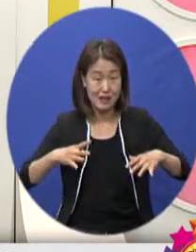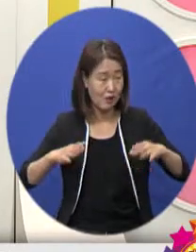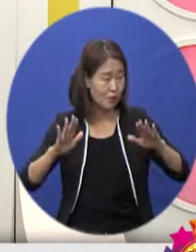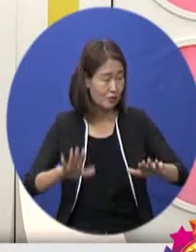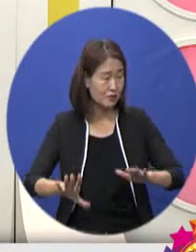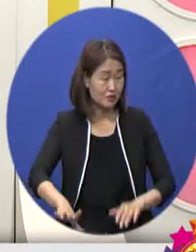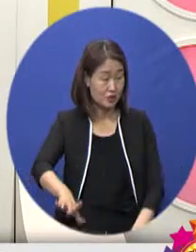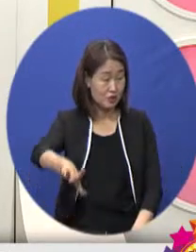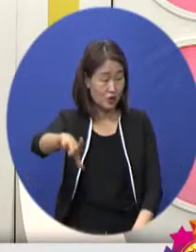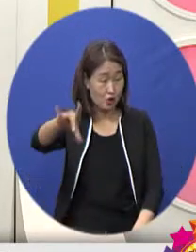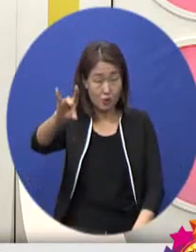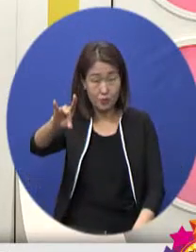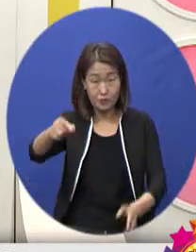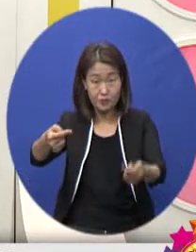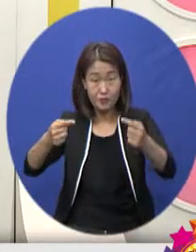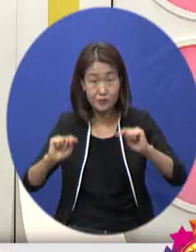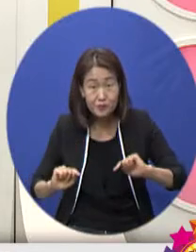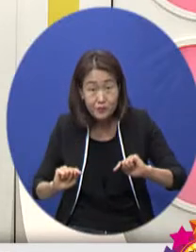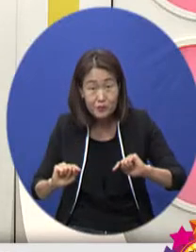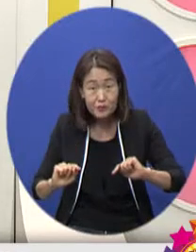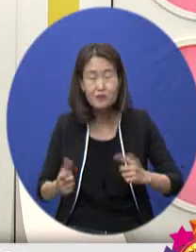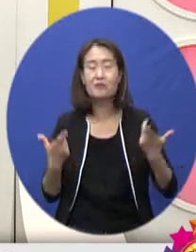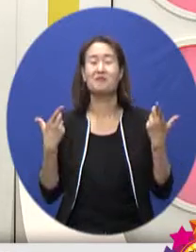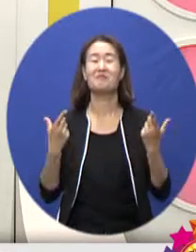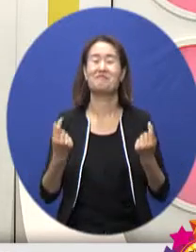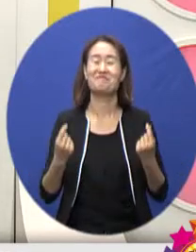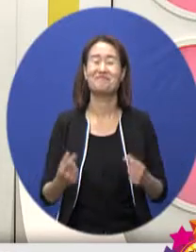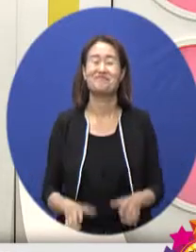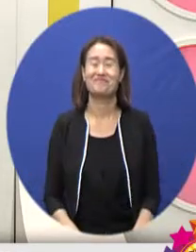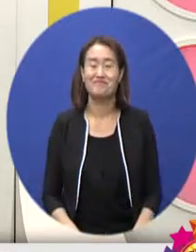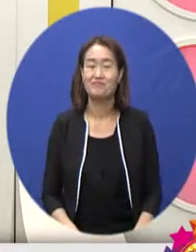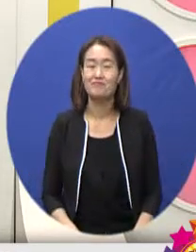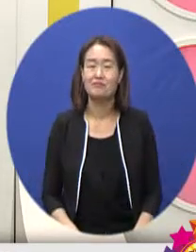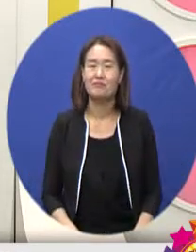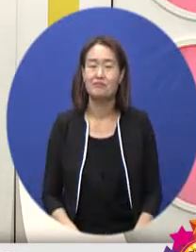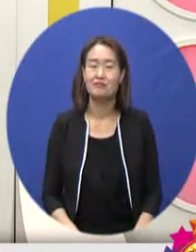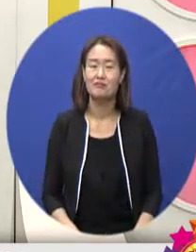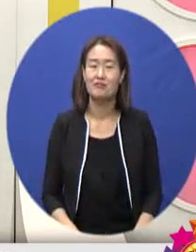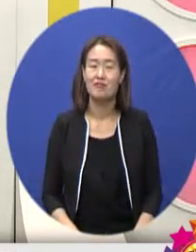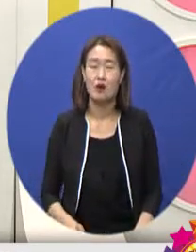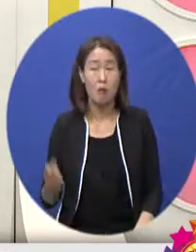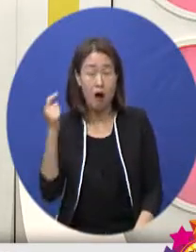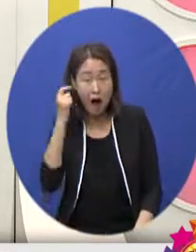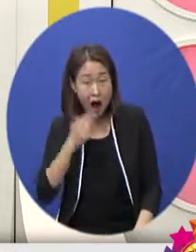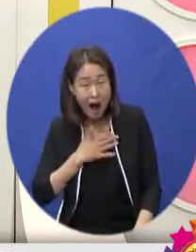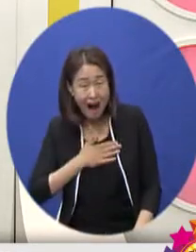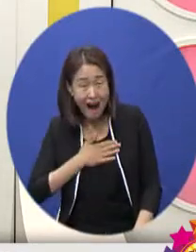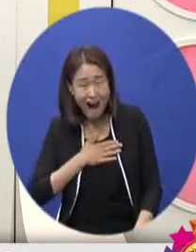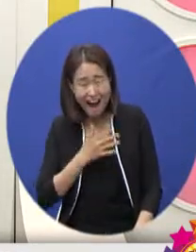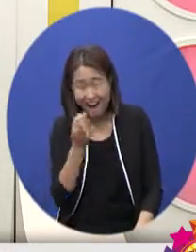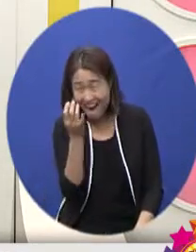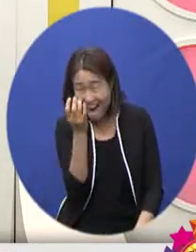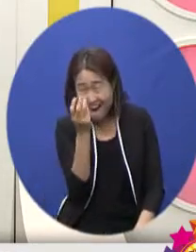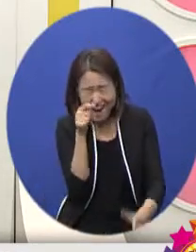처음 참가하시나요? 예, 예, 그렇습니다. 아, 그러면은요. 아, 목소리만 듣고도 알아.